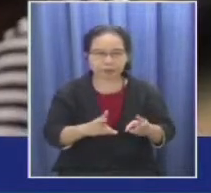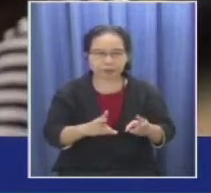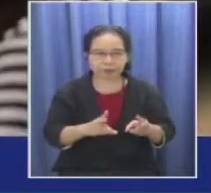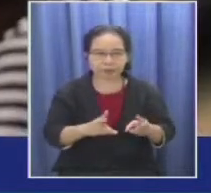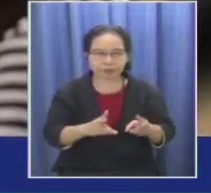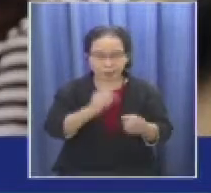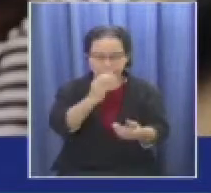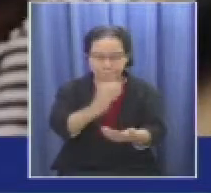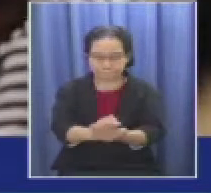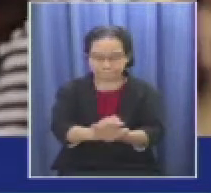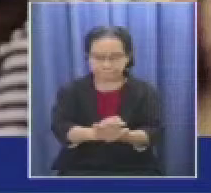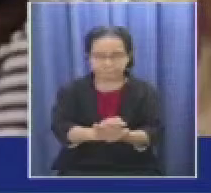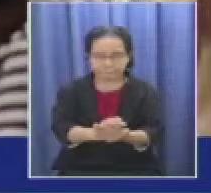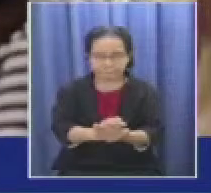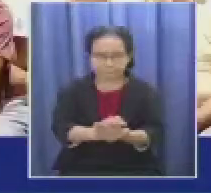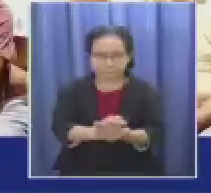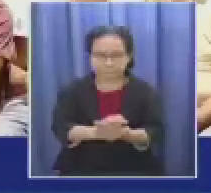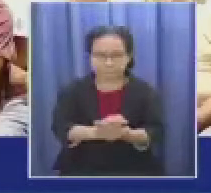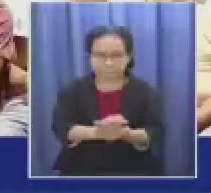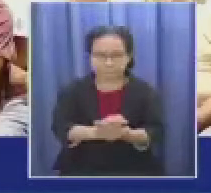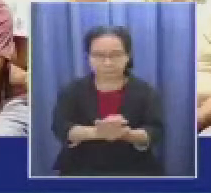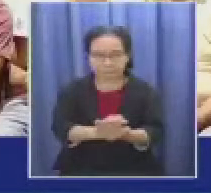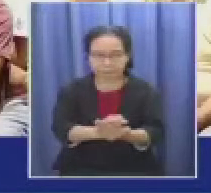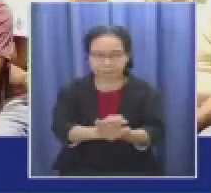bra me nana bi me nana bi